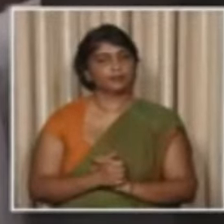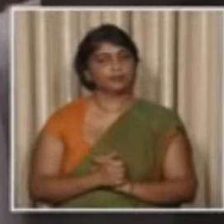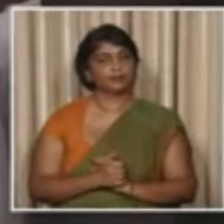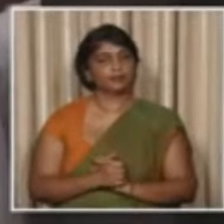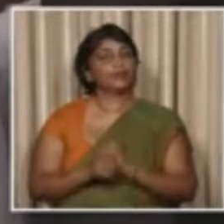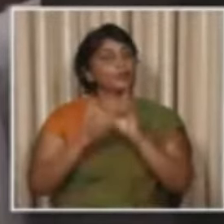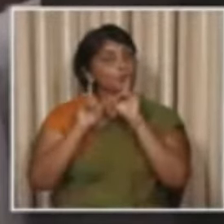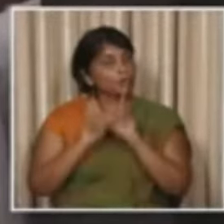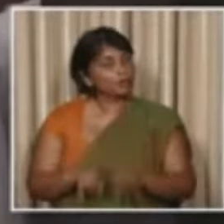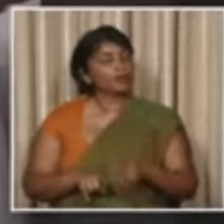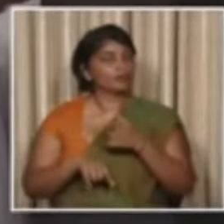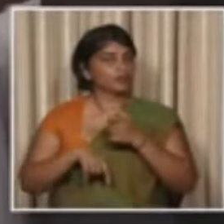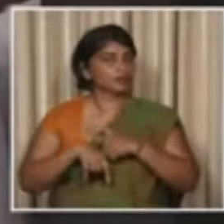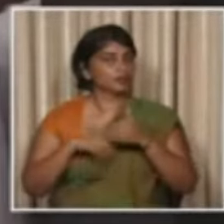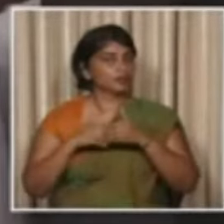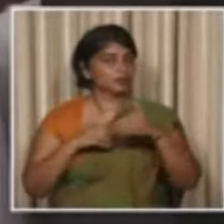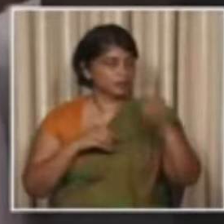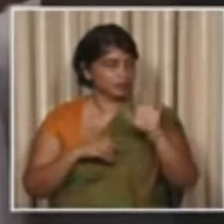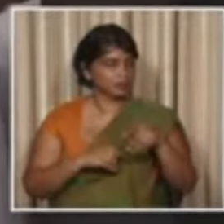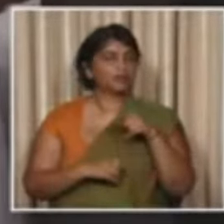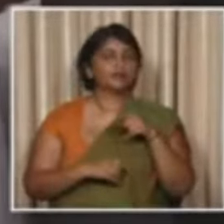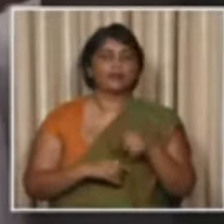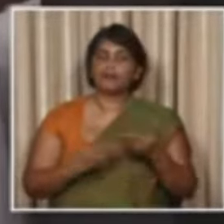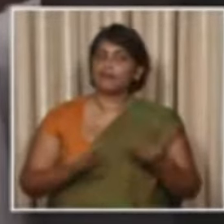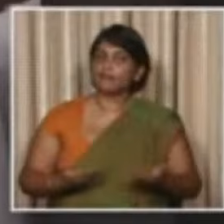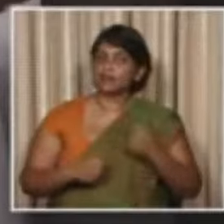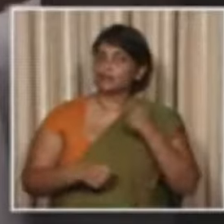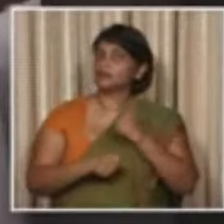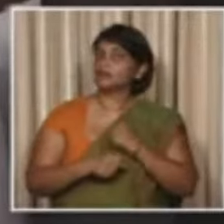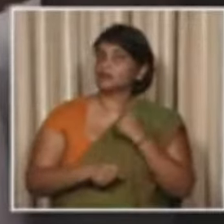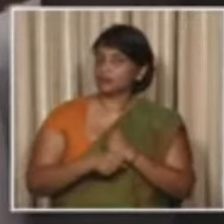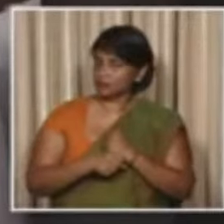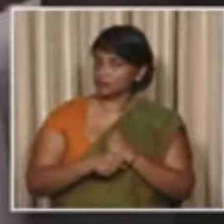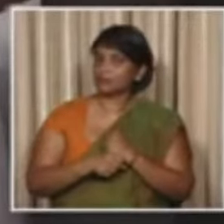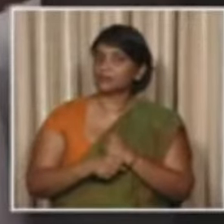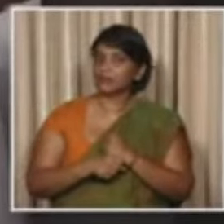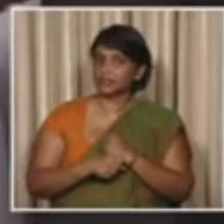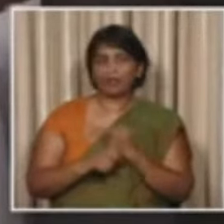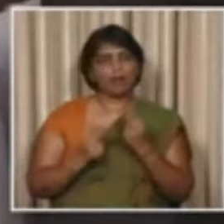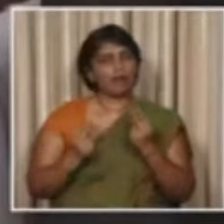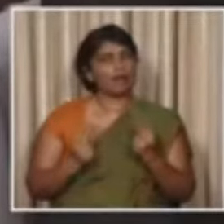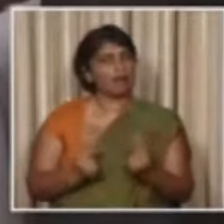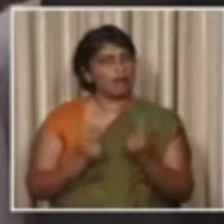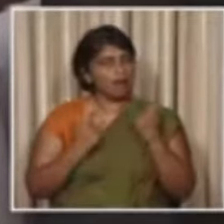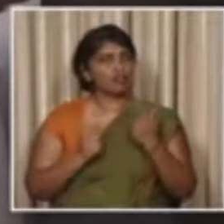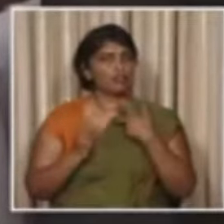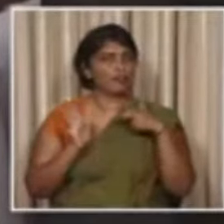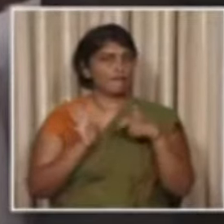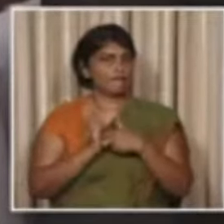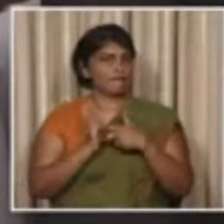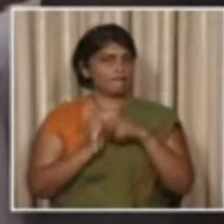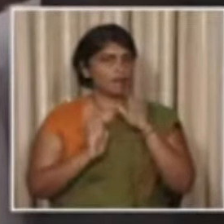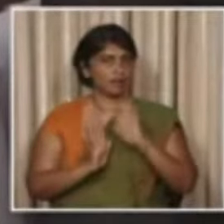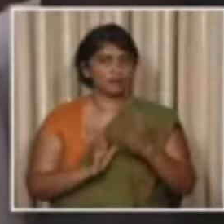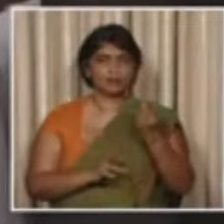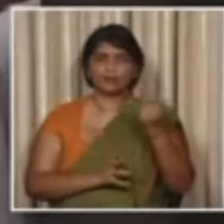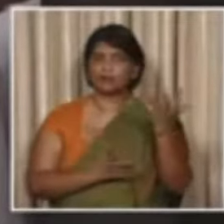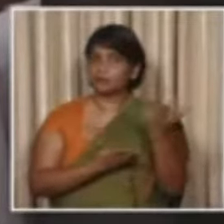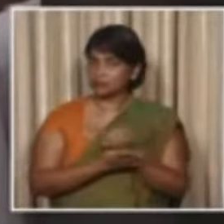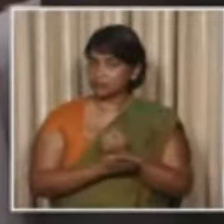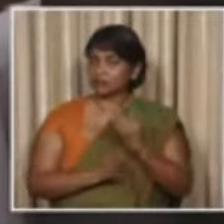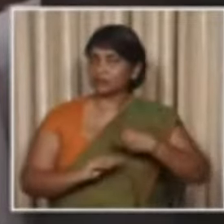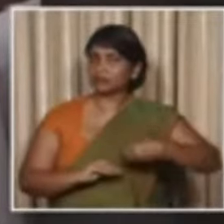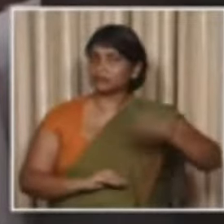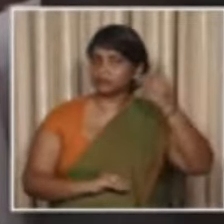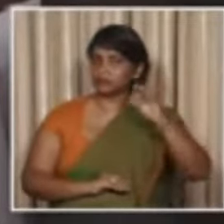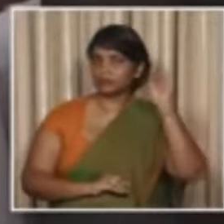වෙනවා. එවැනි පසුබිමක් තුළ වත්මන් රජය හදිසියේම වීසා සඳහා අය කරනු ලබන ගාස්තු වැඩි කර